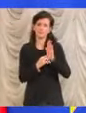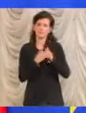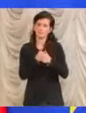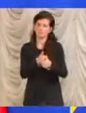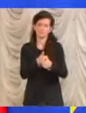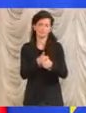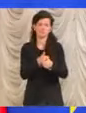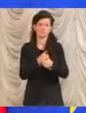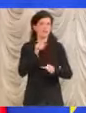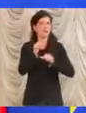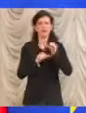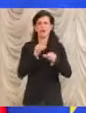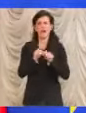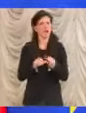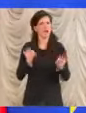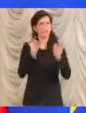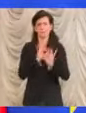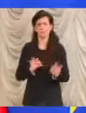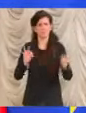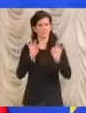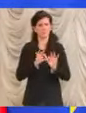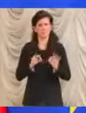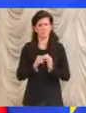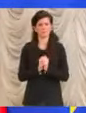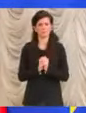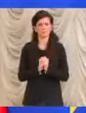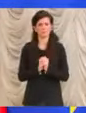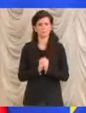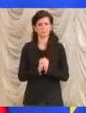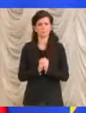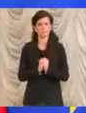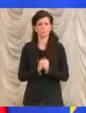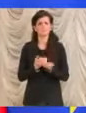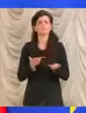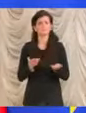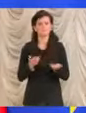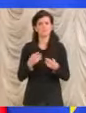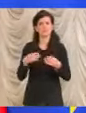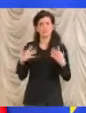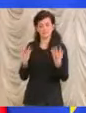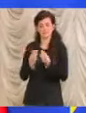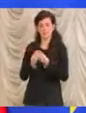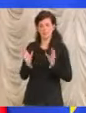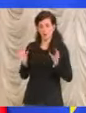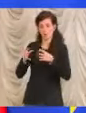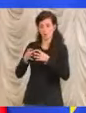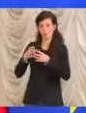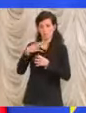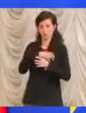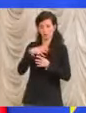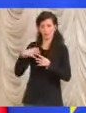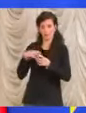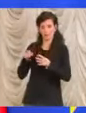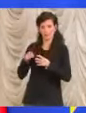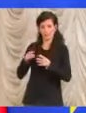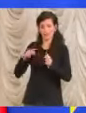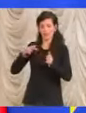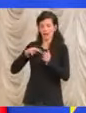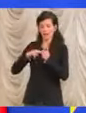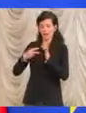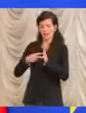cambia nulla poi ovviamente è in atto con la comunità scientifica quindi con il nostro comitato tecnico scientifico